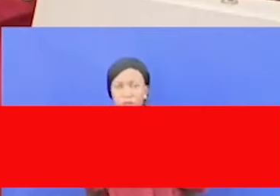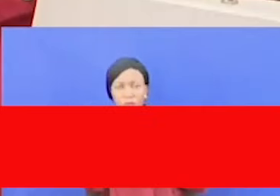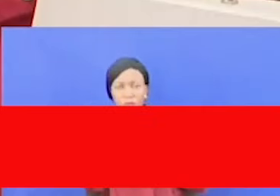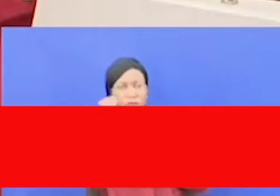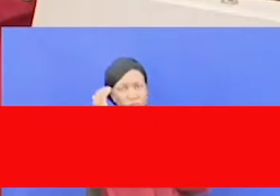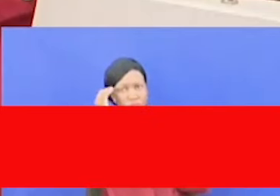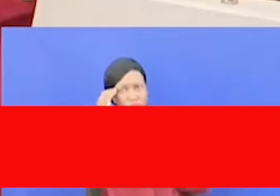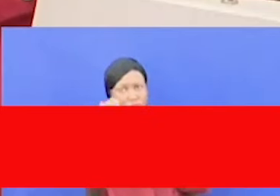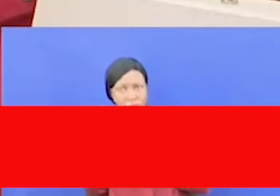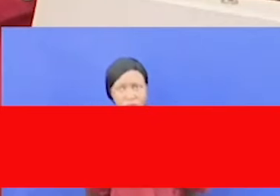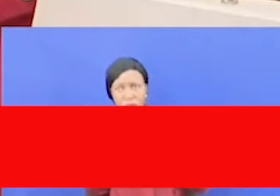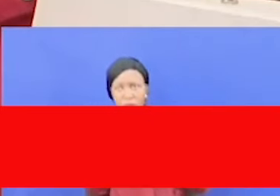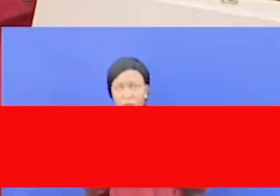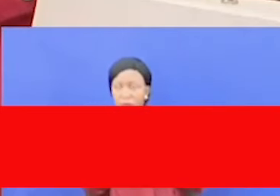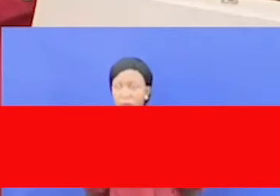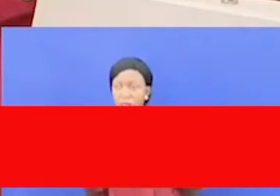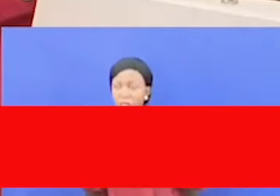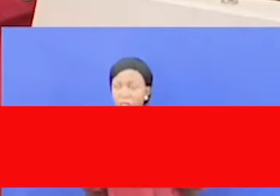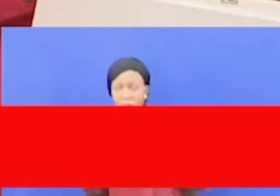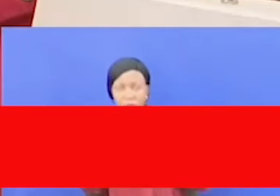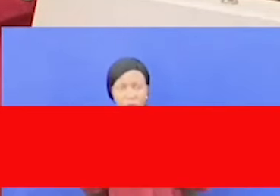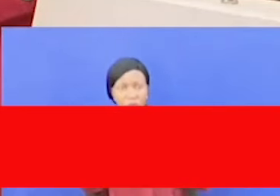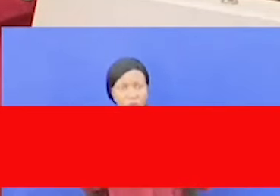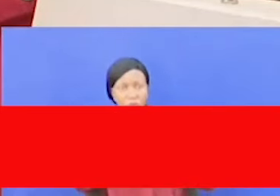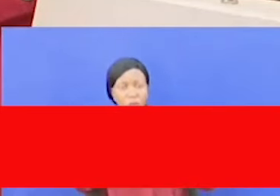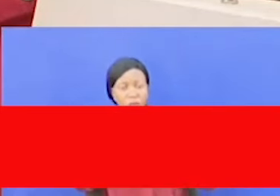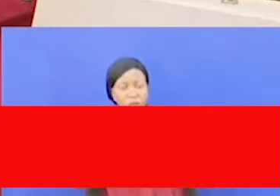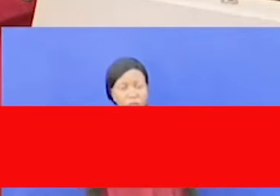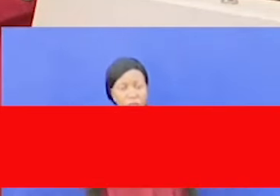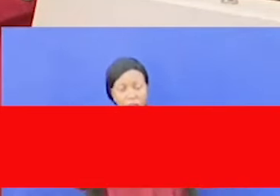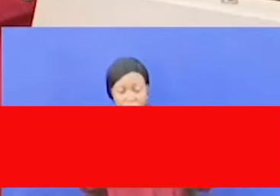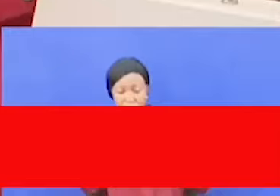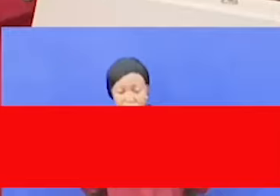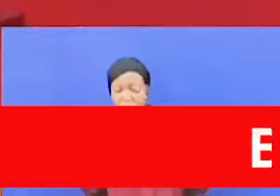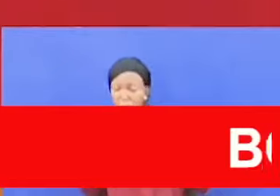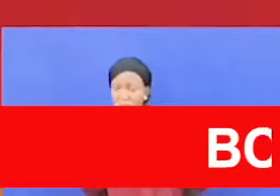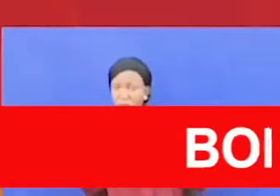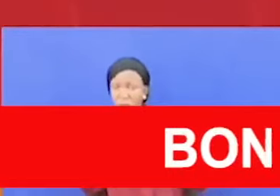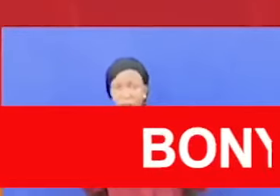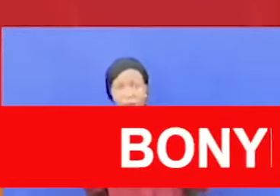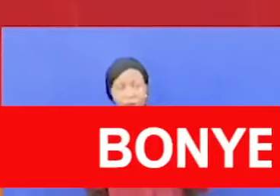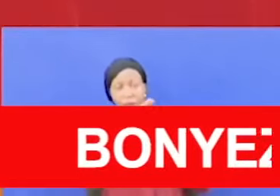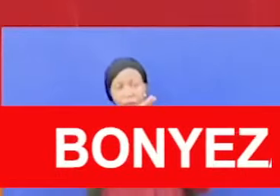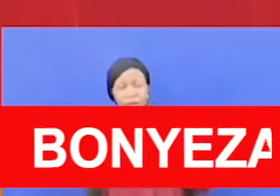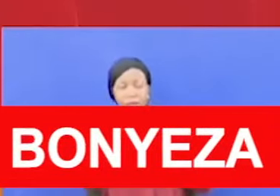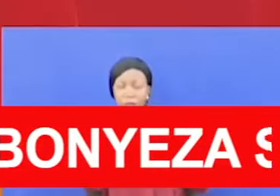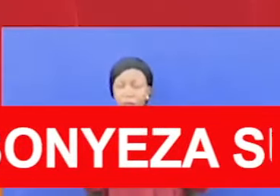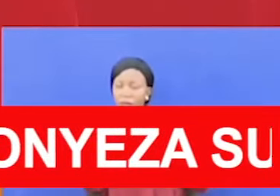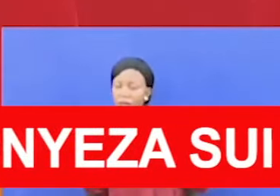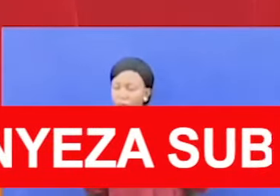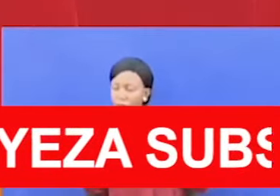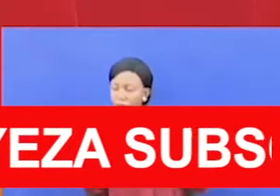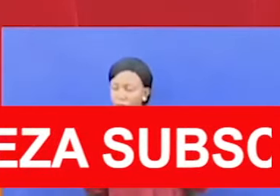sababu tulikuwa tukipitia changamoto kubwa ya upatikanaji wa mtandao. Hivi tunavyoongea zaidi ya 80%